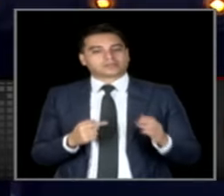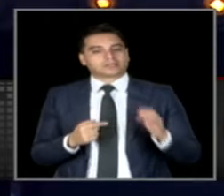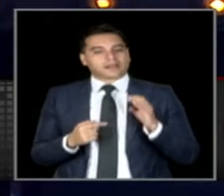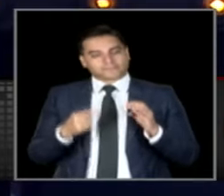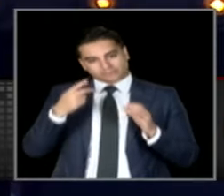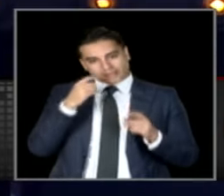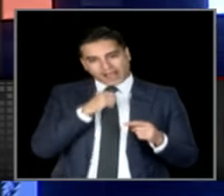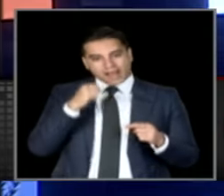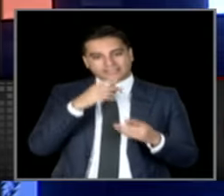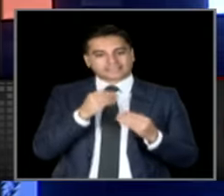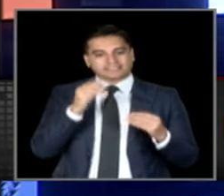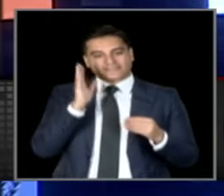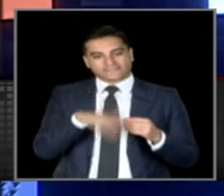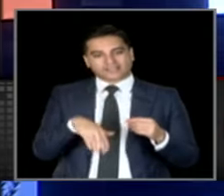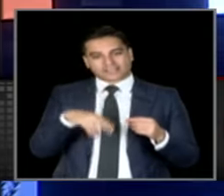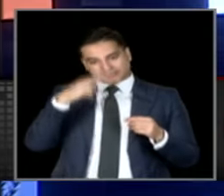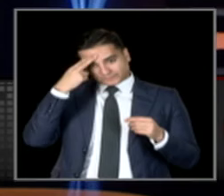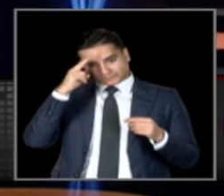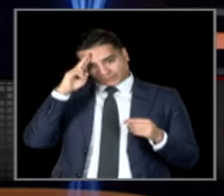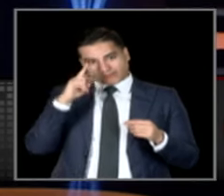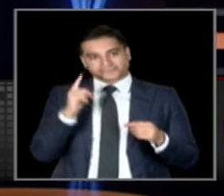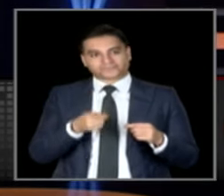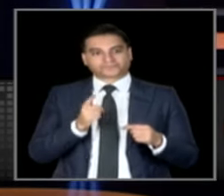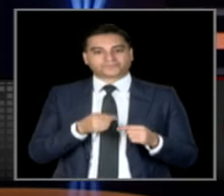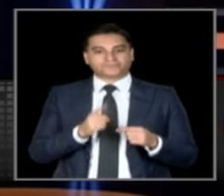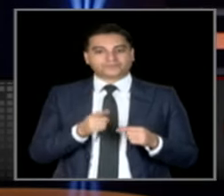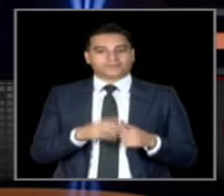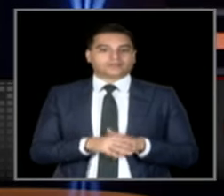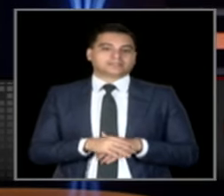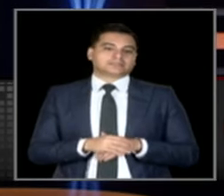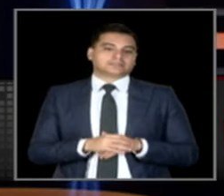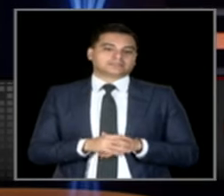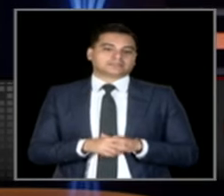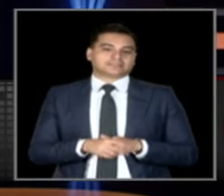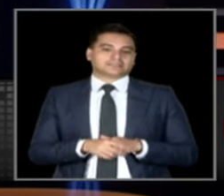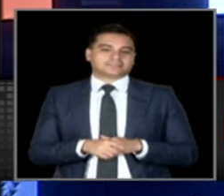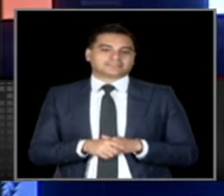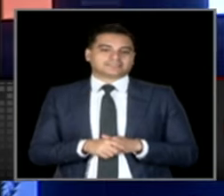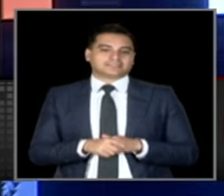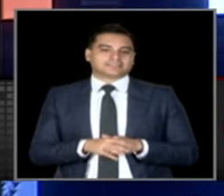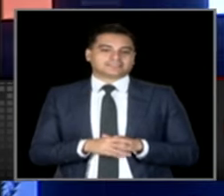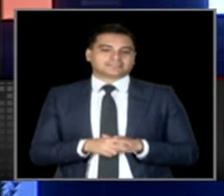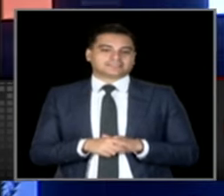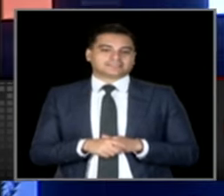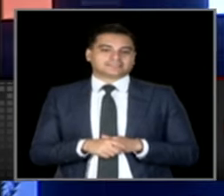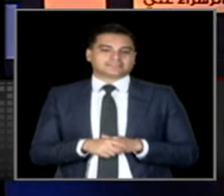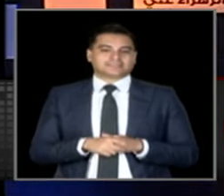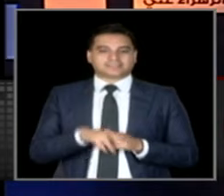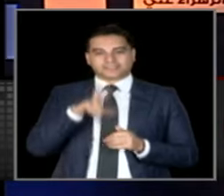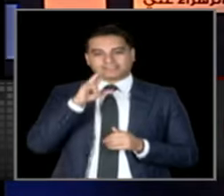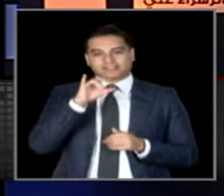دي اتغنت كتير جداً. أنا حطيتها رينج تون على الفون بتاعي. هي دي؟ أيوة. وربنا؟ التبريزي؟